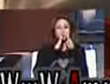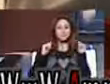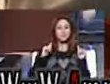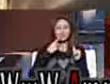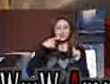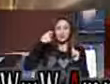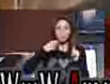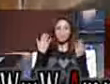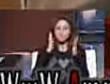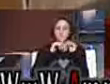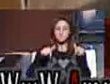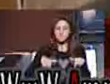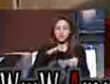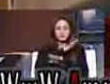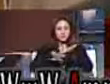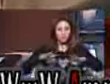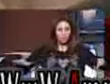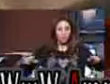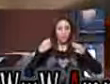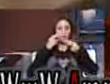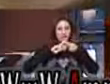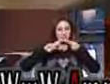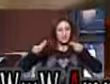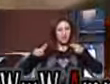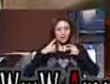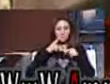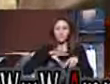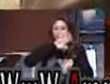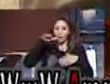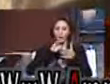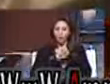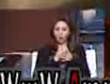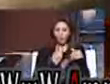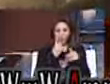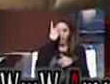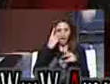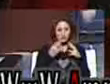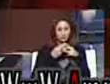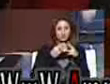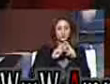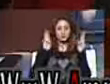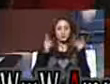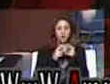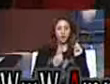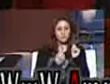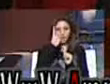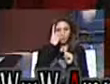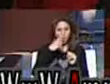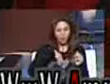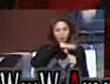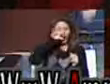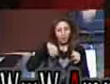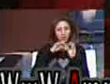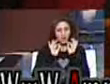ومصر آمنة ومطمئنة وسالمة ودولة واحدة وإحنا إيد واحدة وشعب واحد. فسيد المسيح مرة